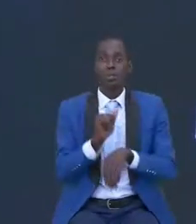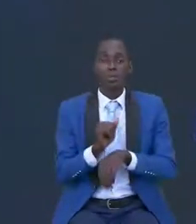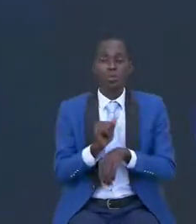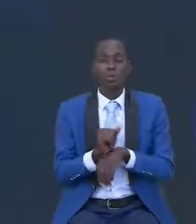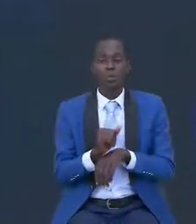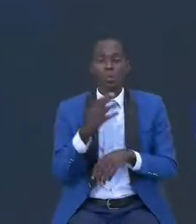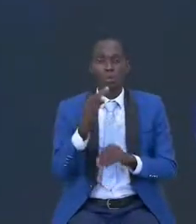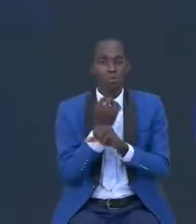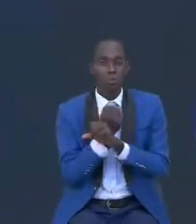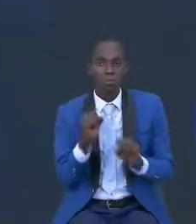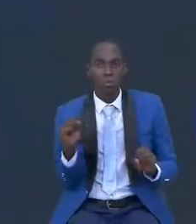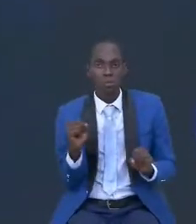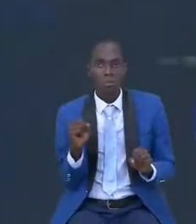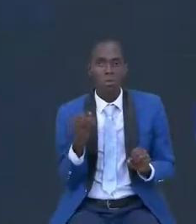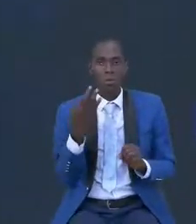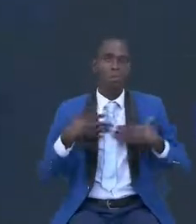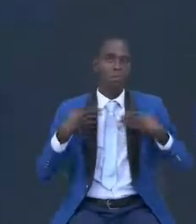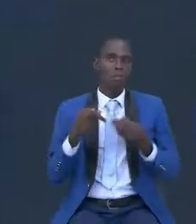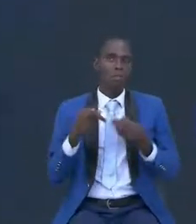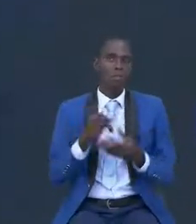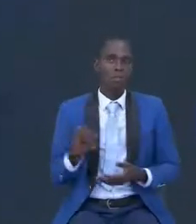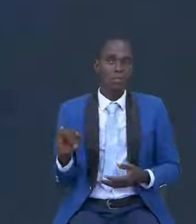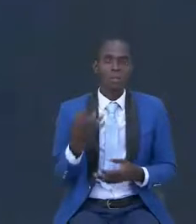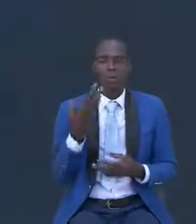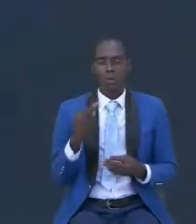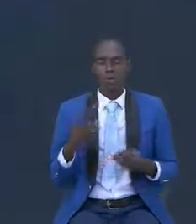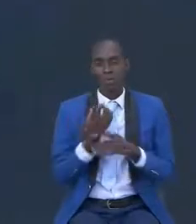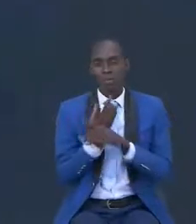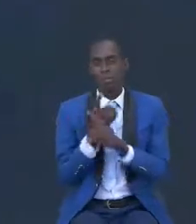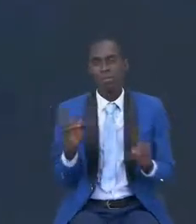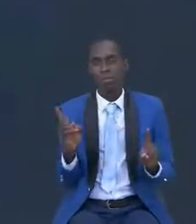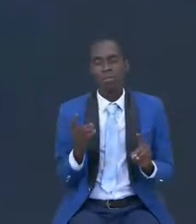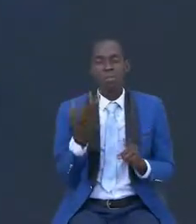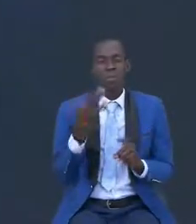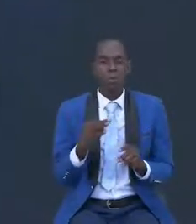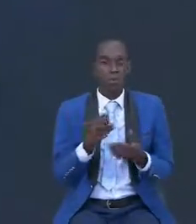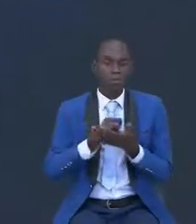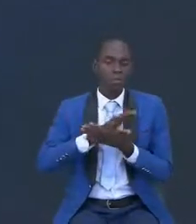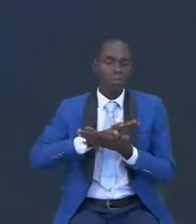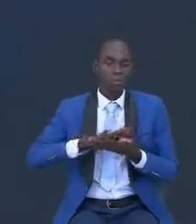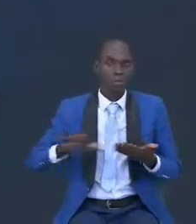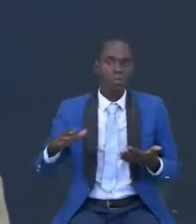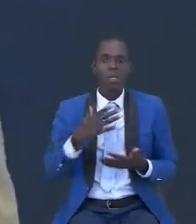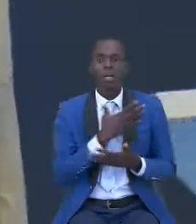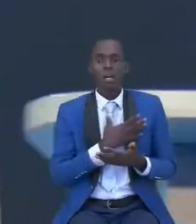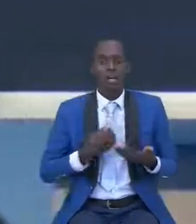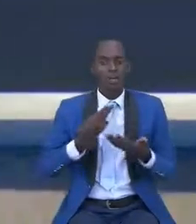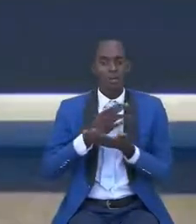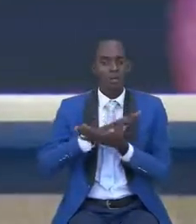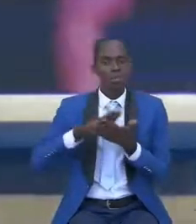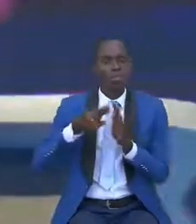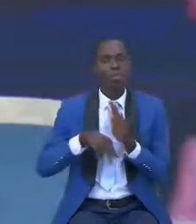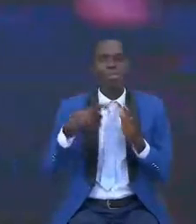vie. Les miracles que nous voulons de salut, de guérison, de délivrance,